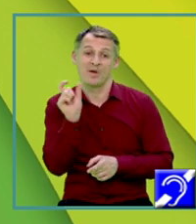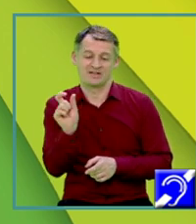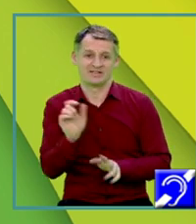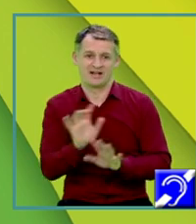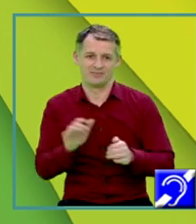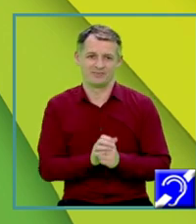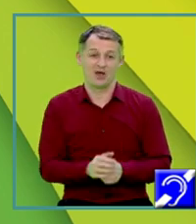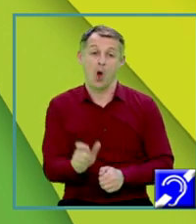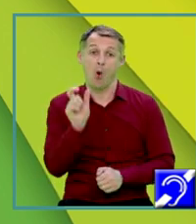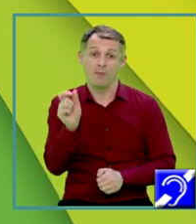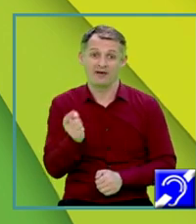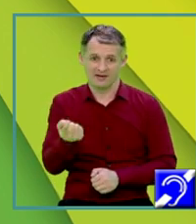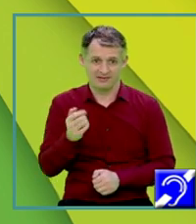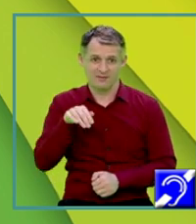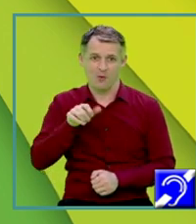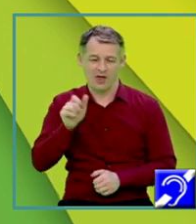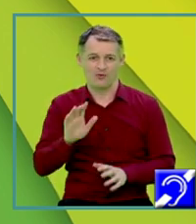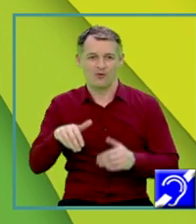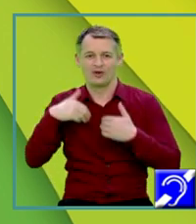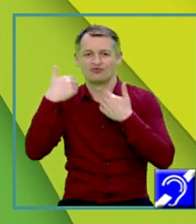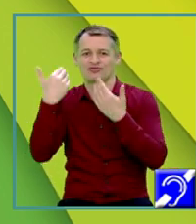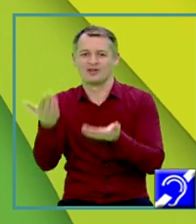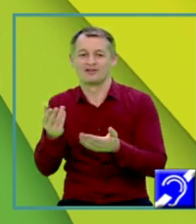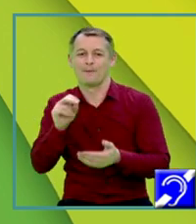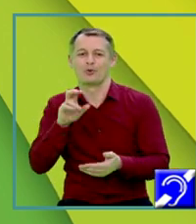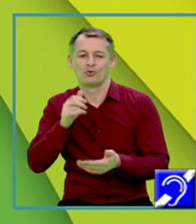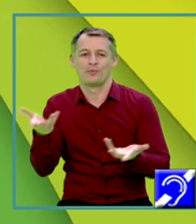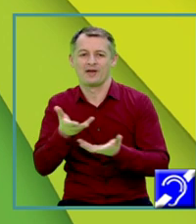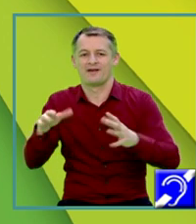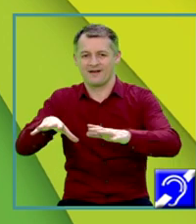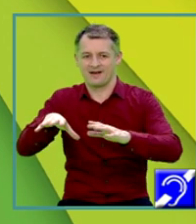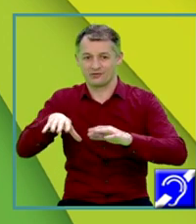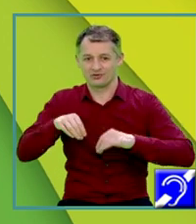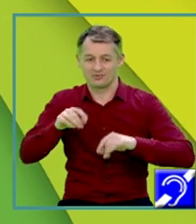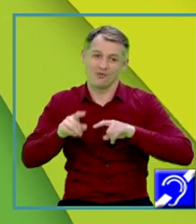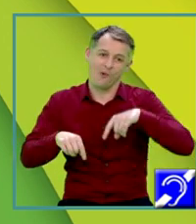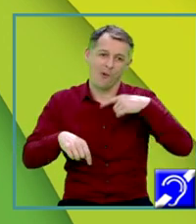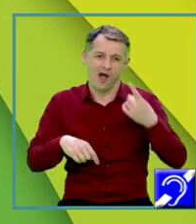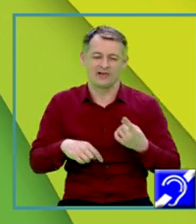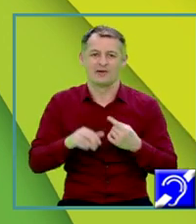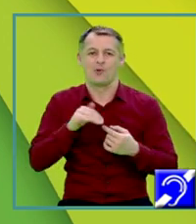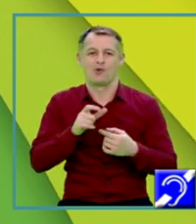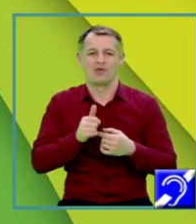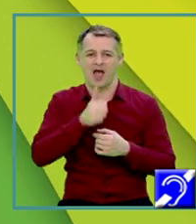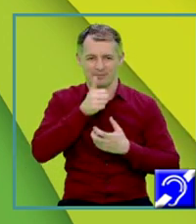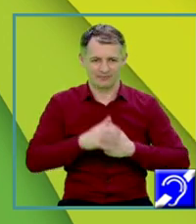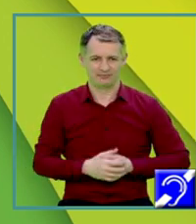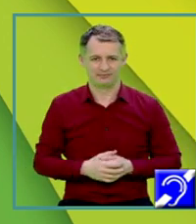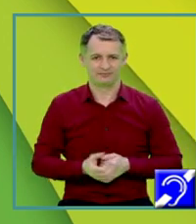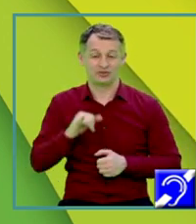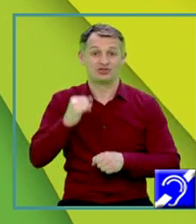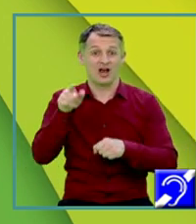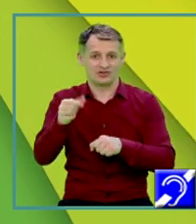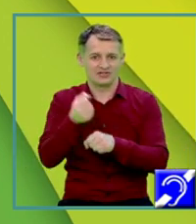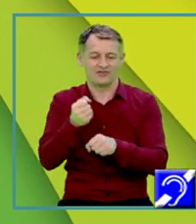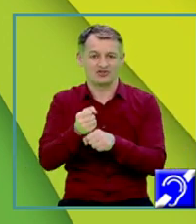din moleculele de acid cedează protonul pe care îl acceptă o altă moleculă de apă și se